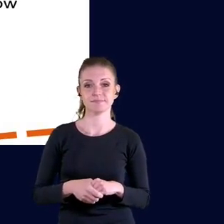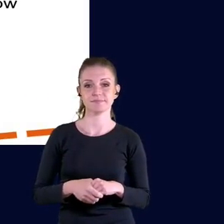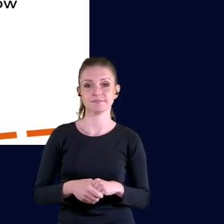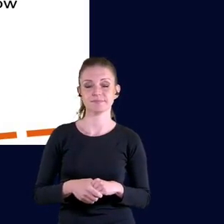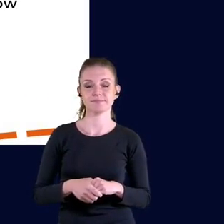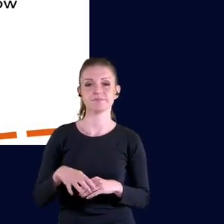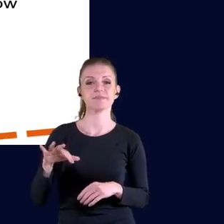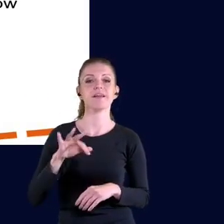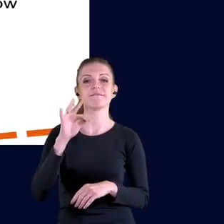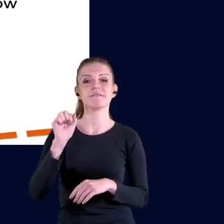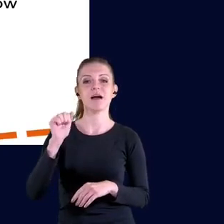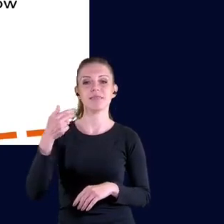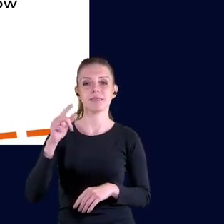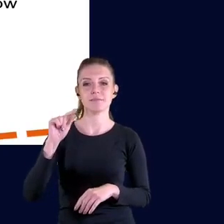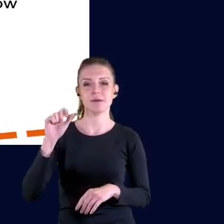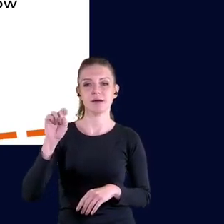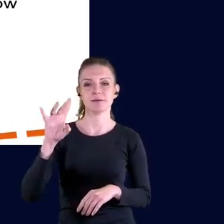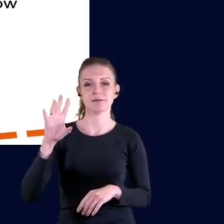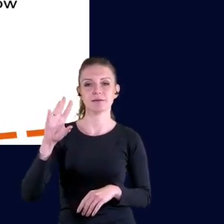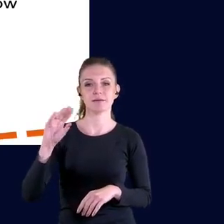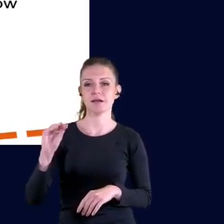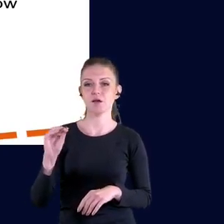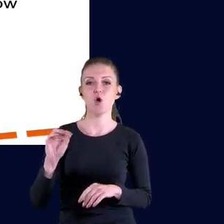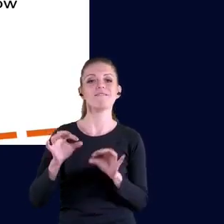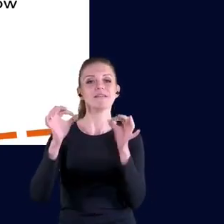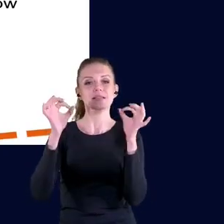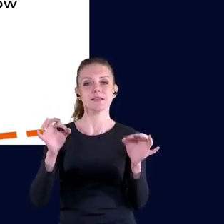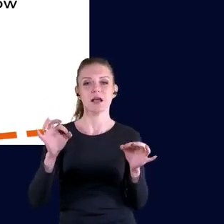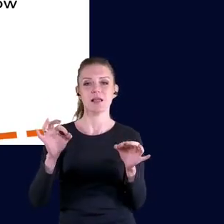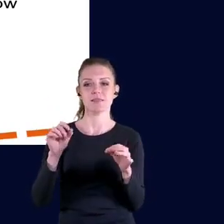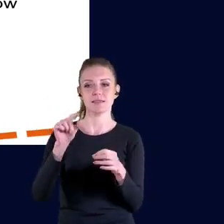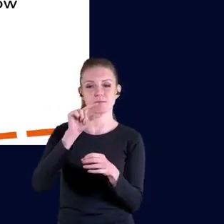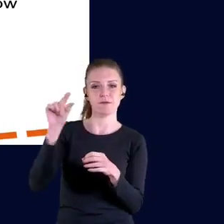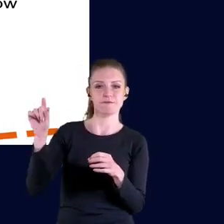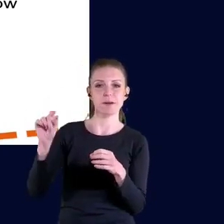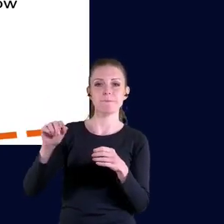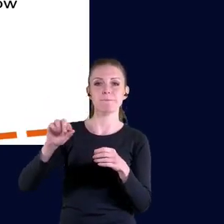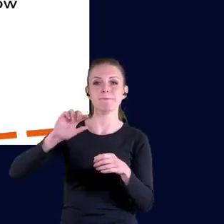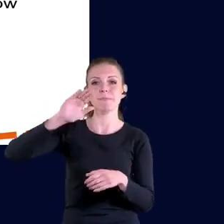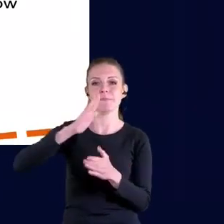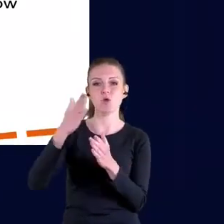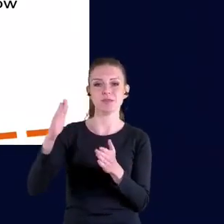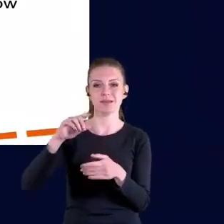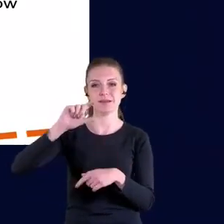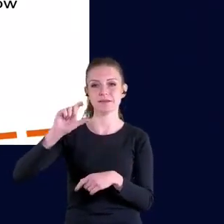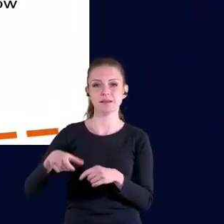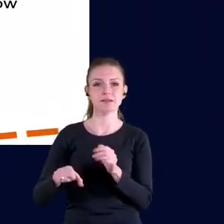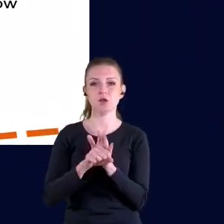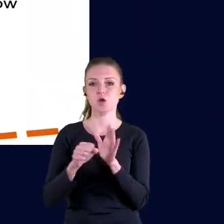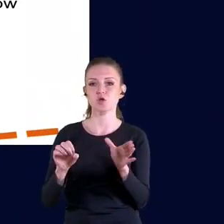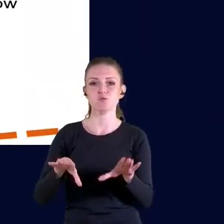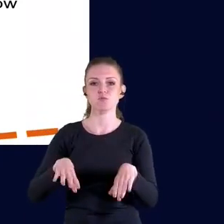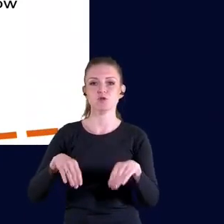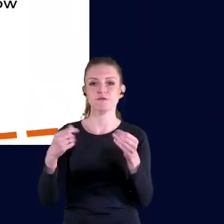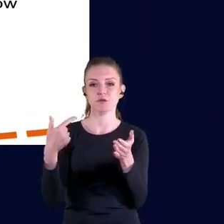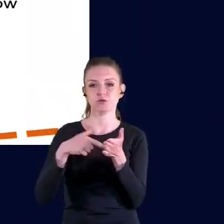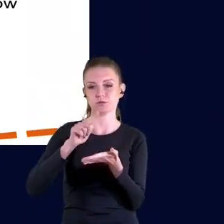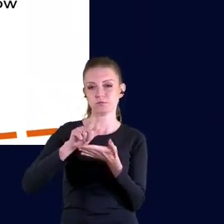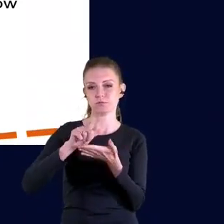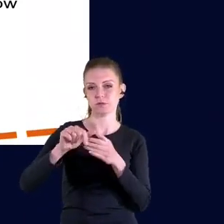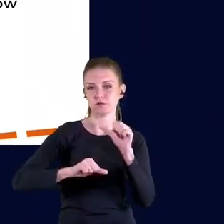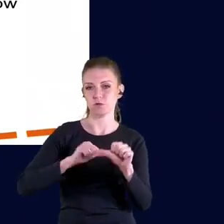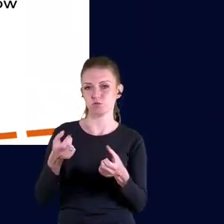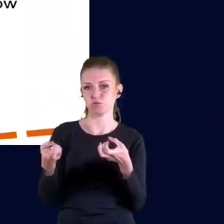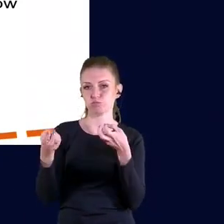fanpage czyli oficjalny profil biblioteki Politechniki Gdańskiej istnieje od 2012